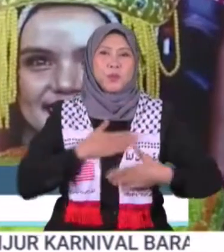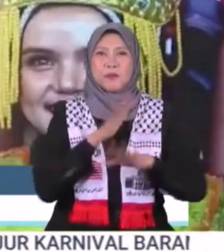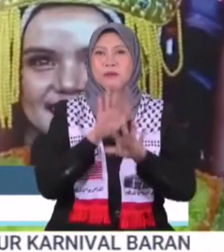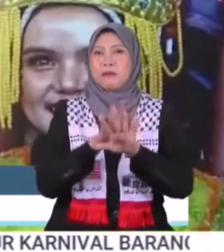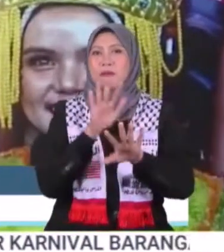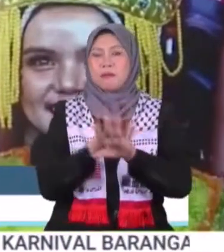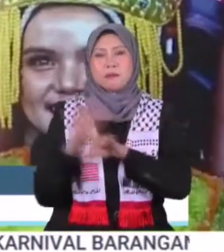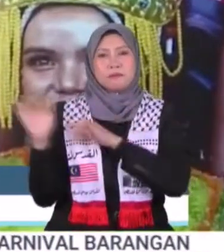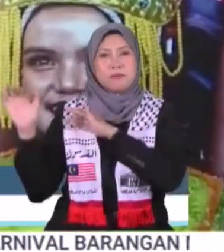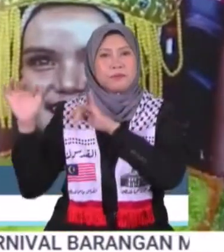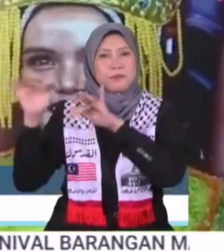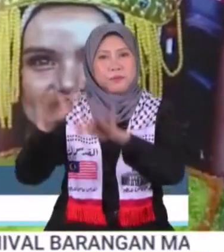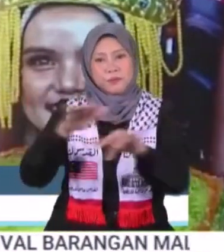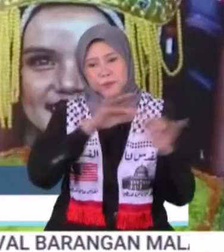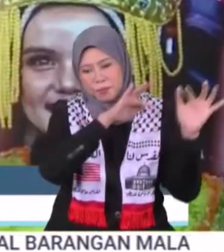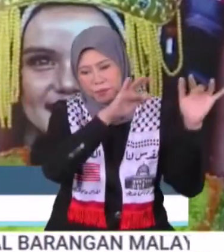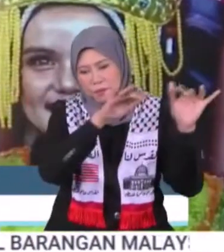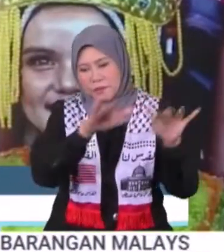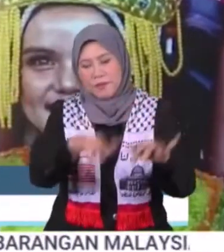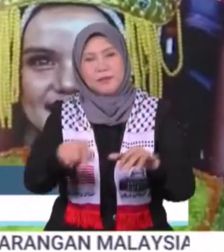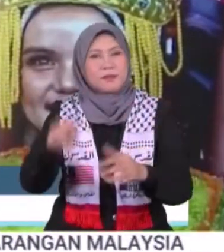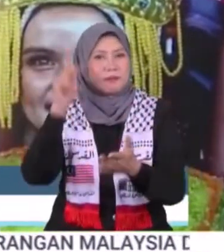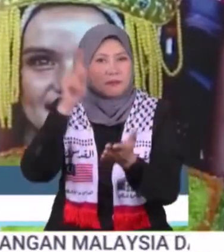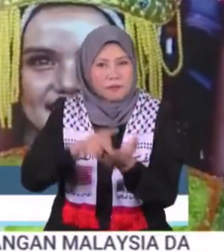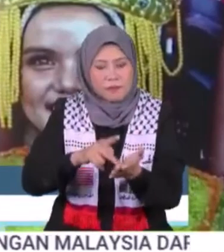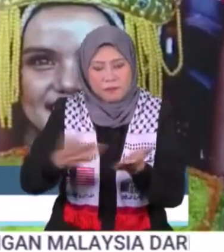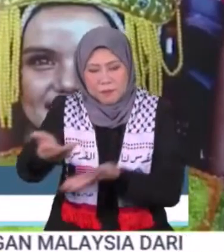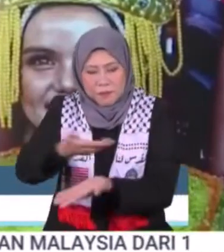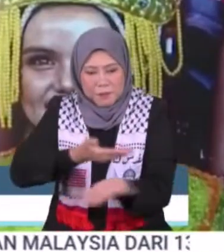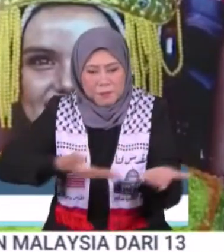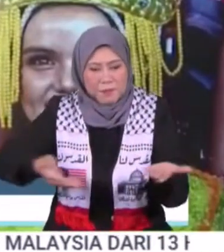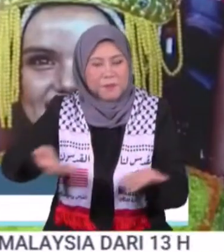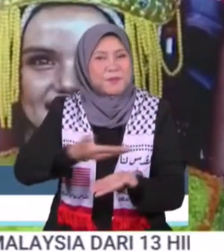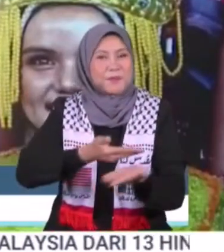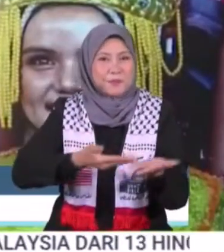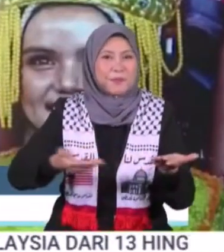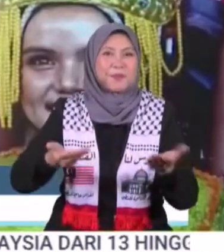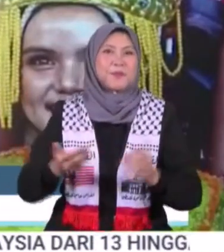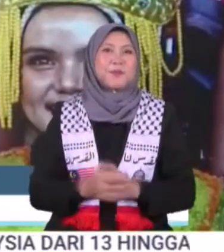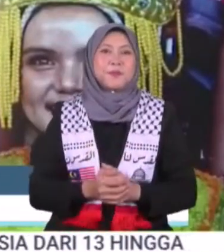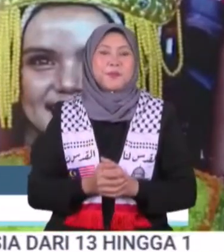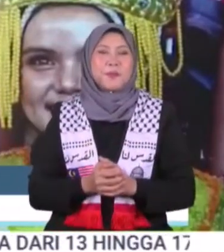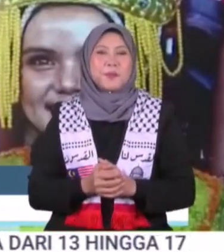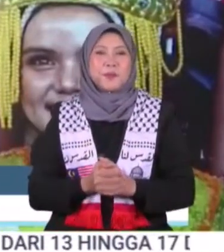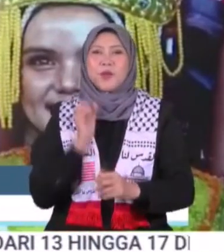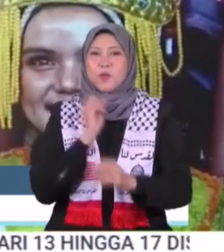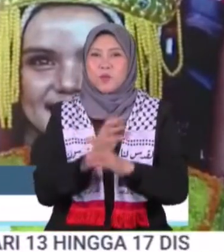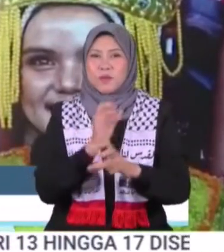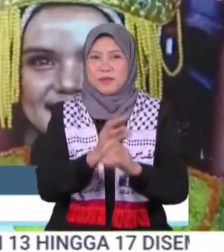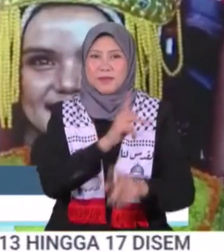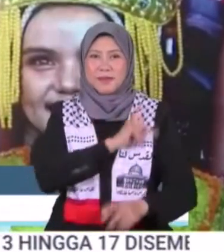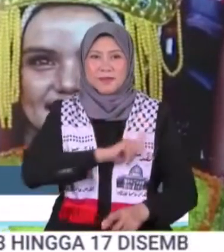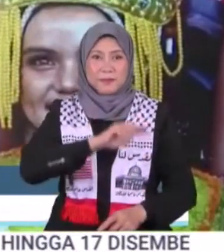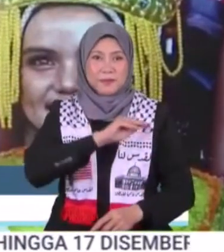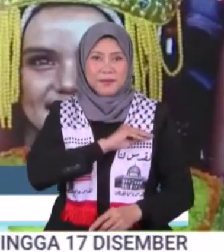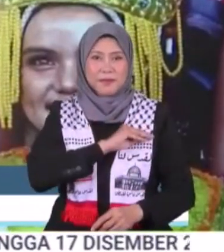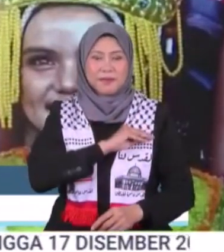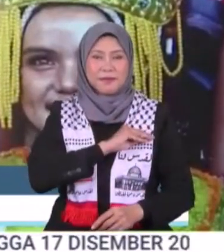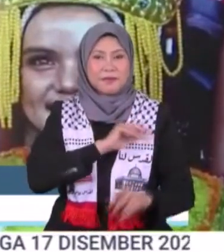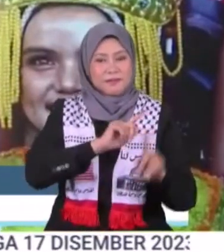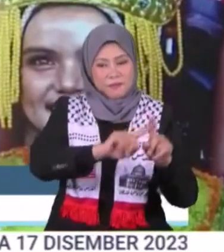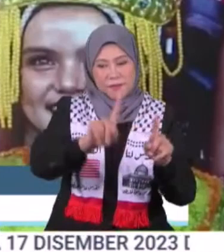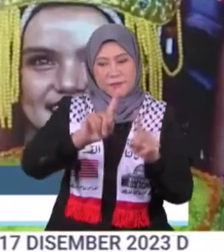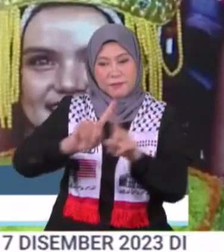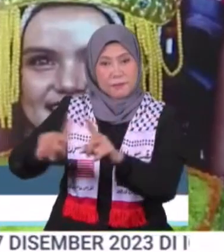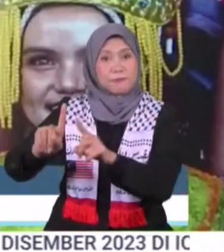Ramai yang datang untuk mengenali dengan lebih dekat sama ada usaha kementerian yang